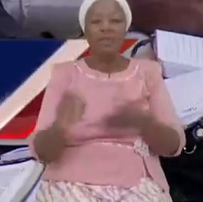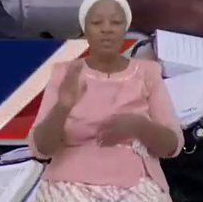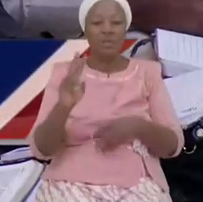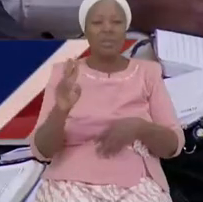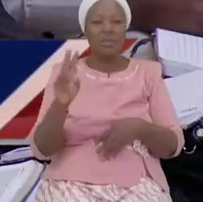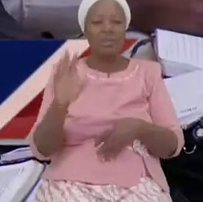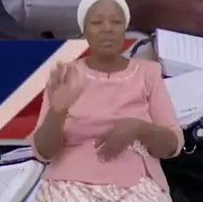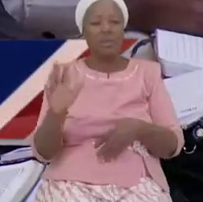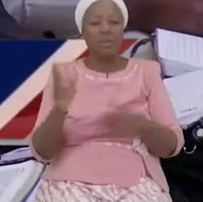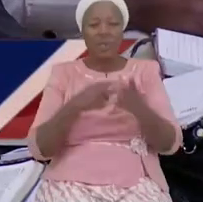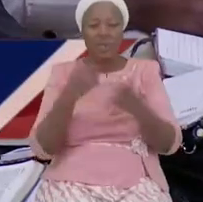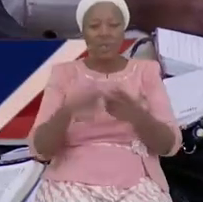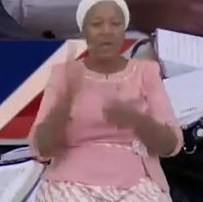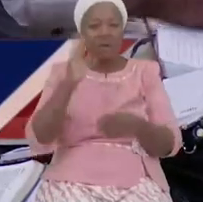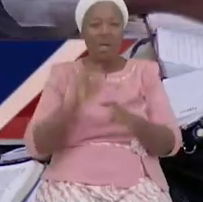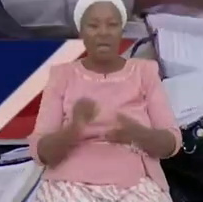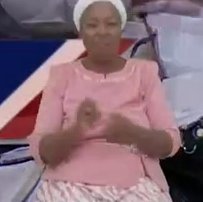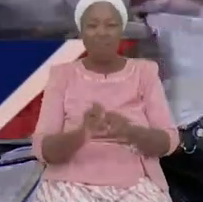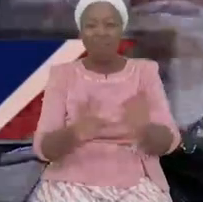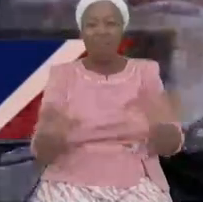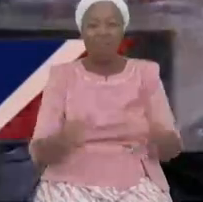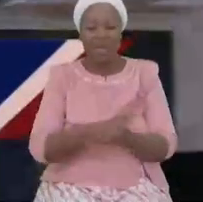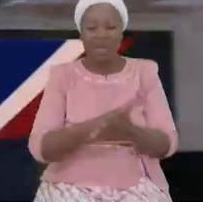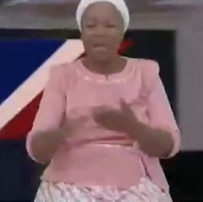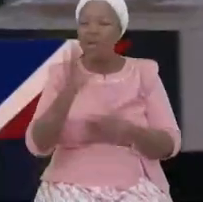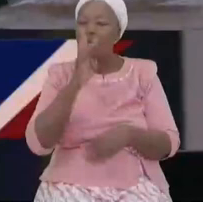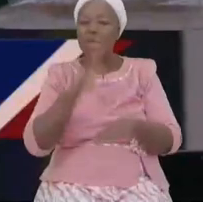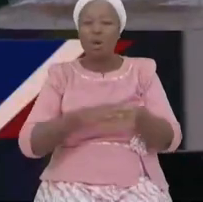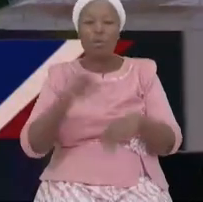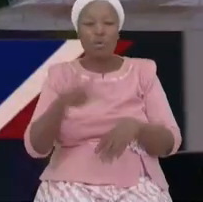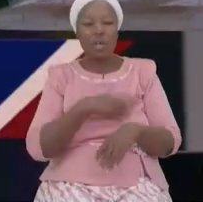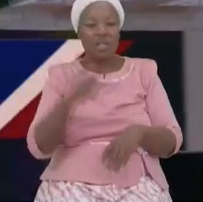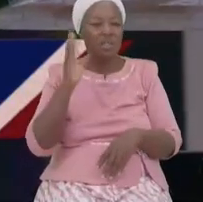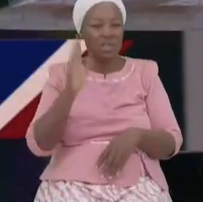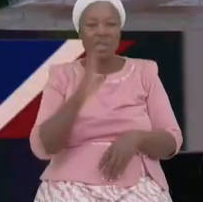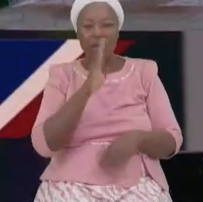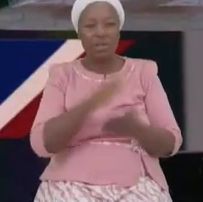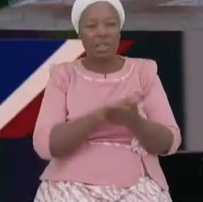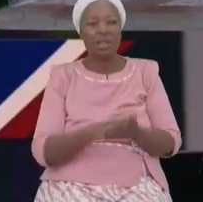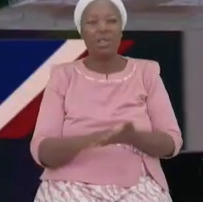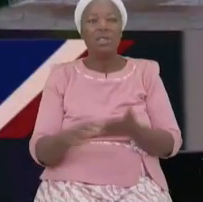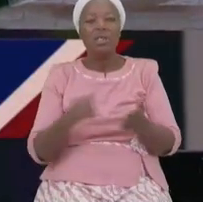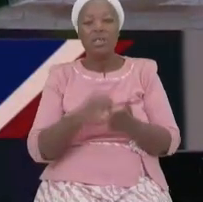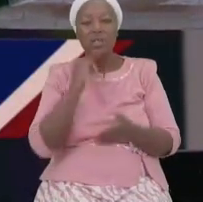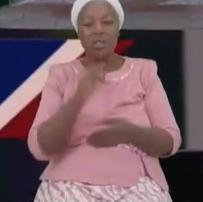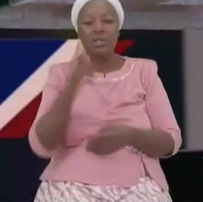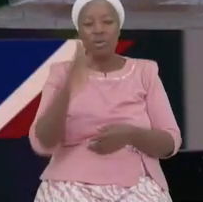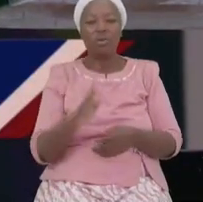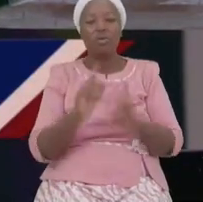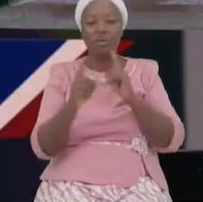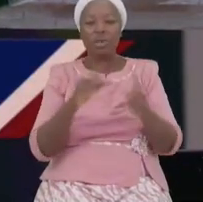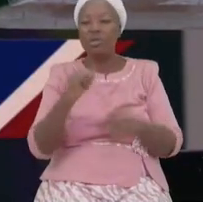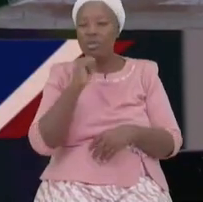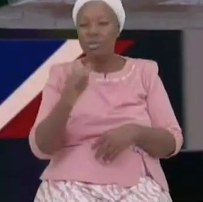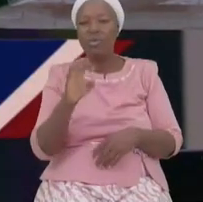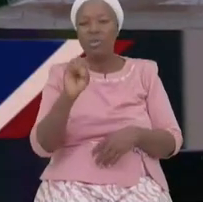Je répandrai sur vous une eau pure. Et vous serez purifiés. C'est Dieu qui parle. Ce n'est pas Ézéchiel. Ce n'est pas l'eau